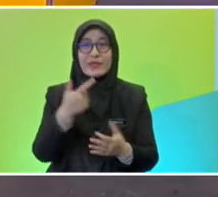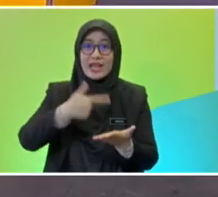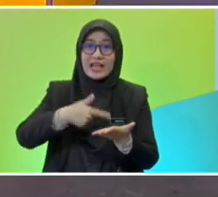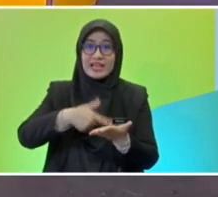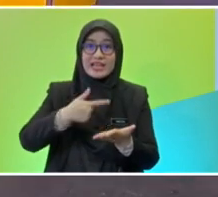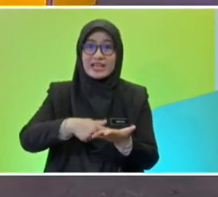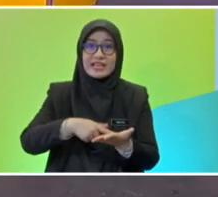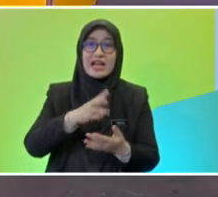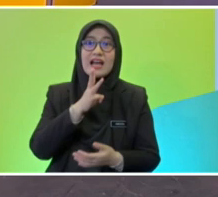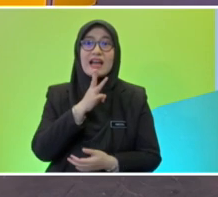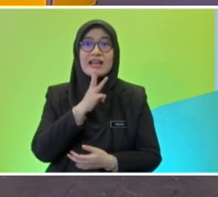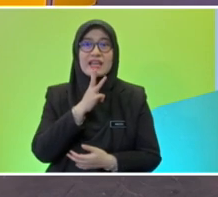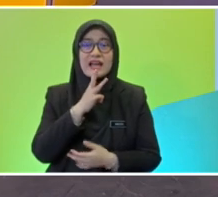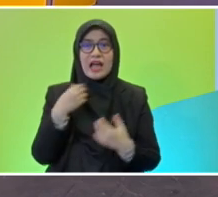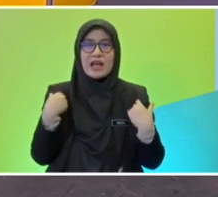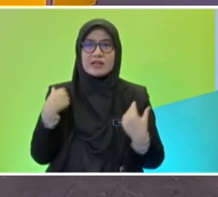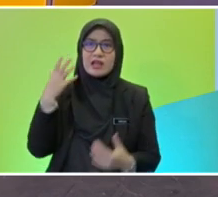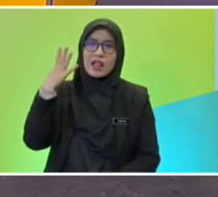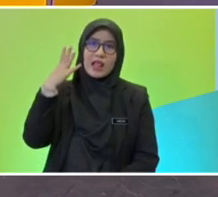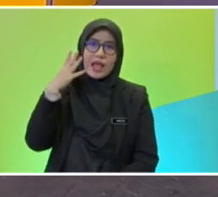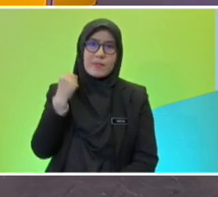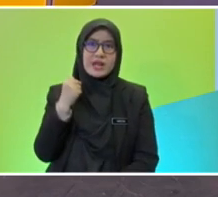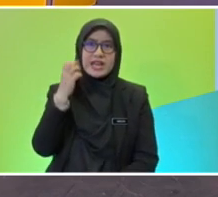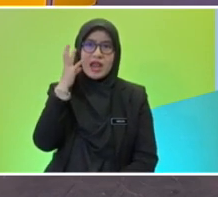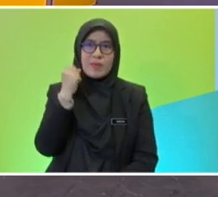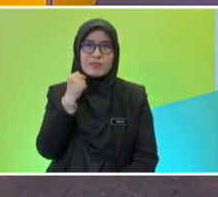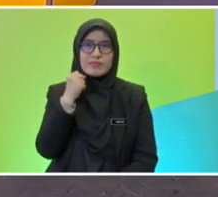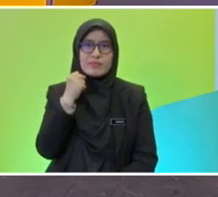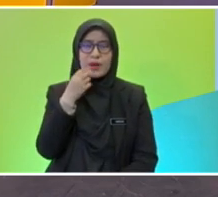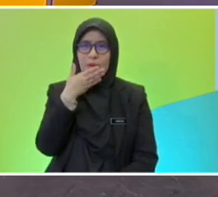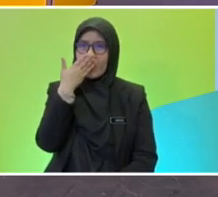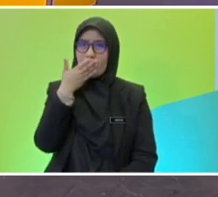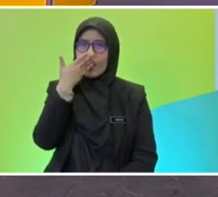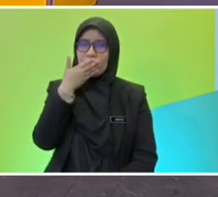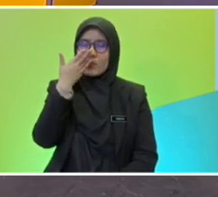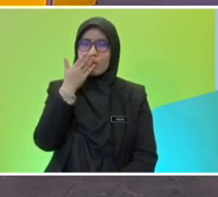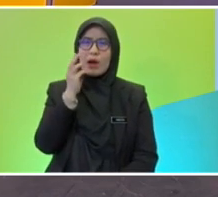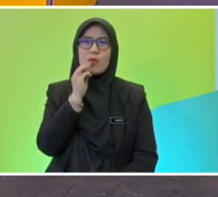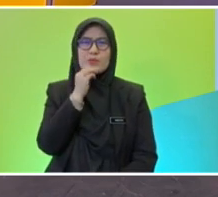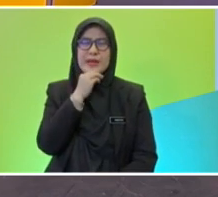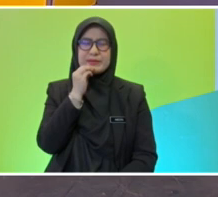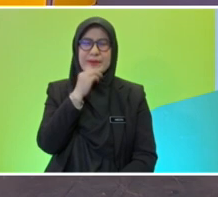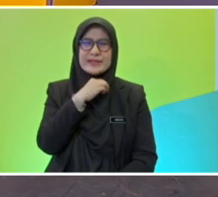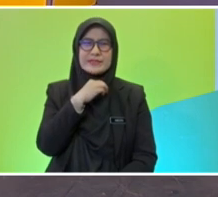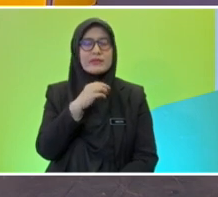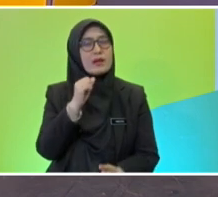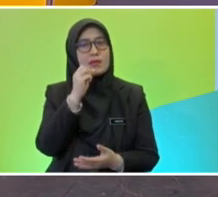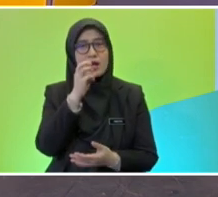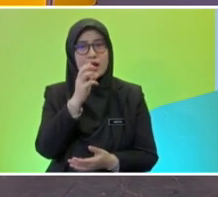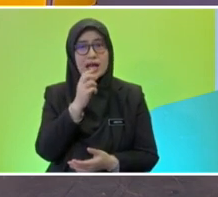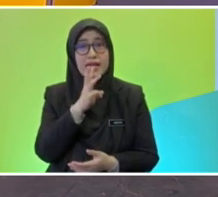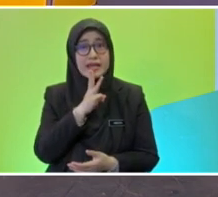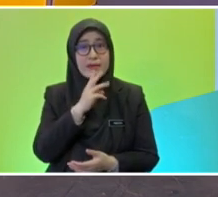ada irisan lemon enggak ada bau masa-masak hah Bukan imutlak ya betul